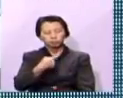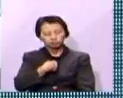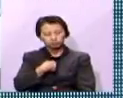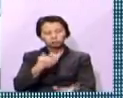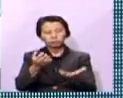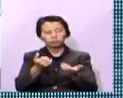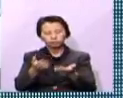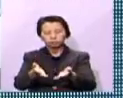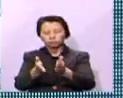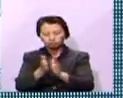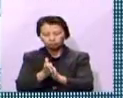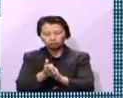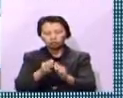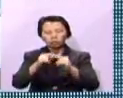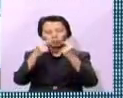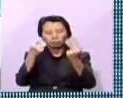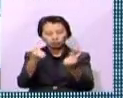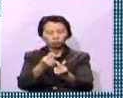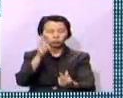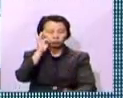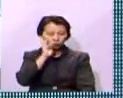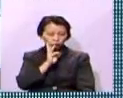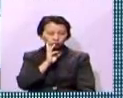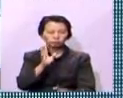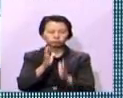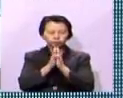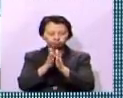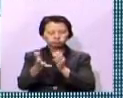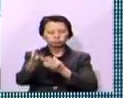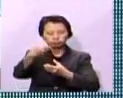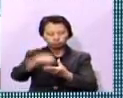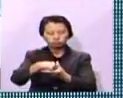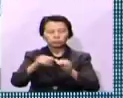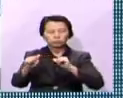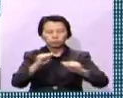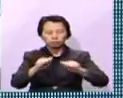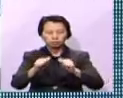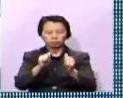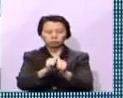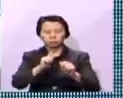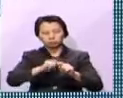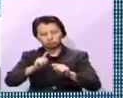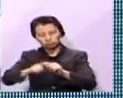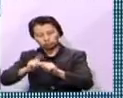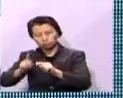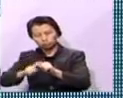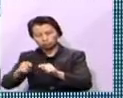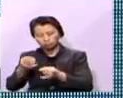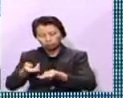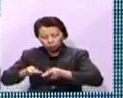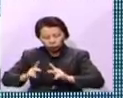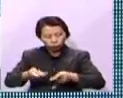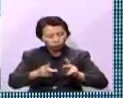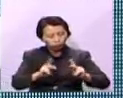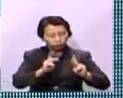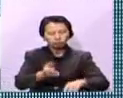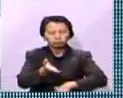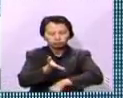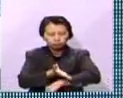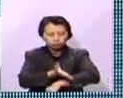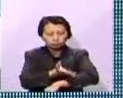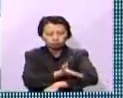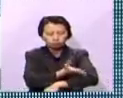ingin menyeru kepada para wanita sekalian untuk terlibat secara aktif dengan pelbagai lagi inisiatif